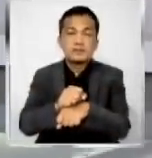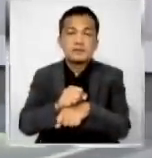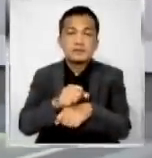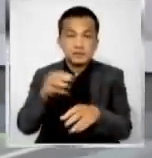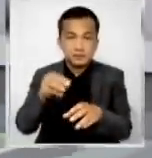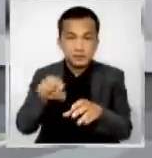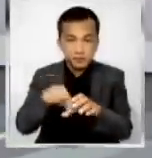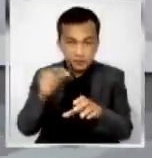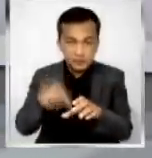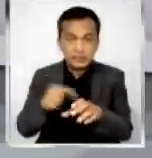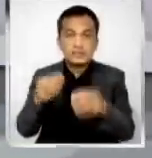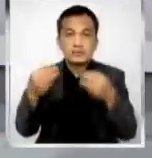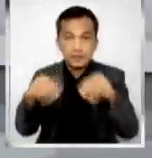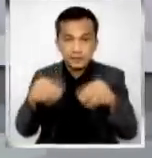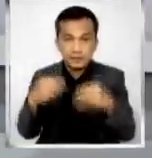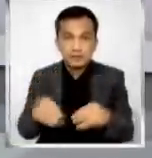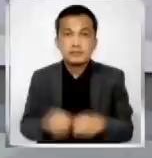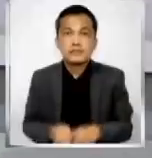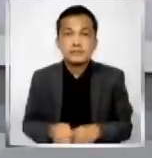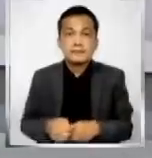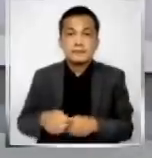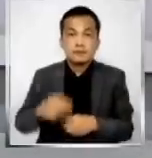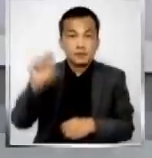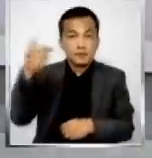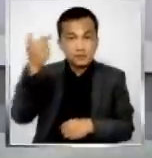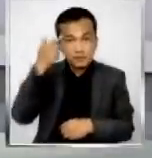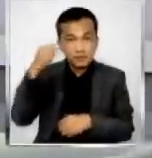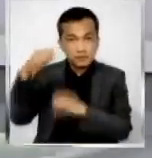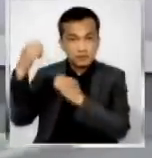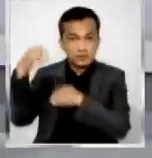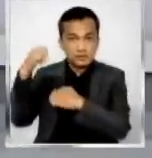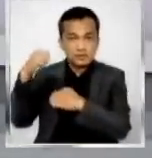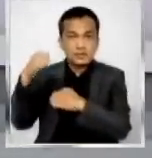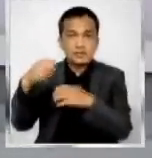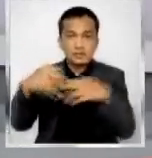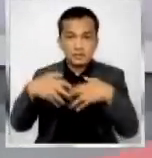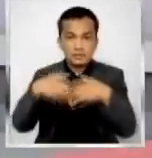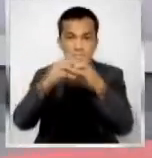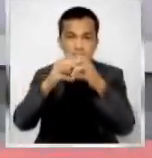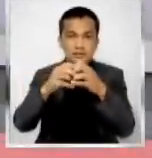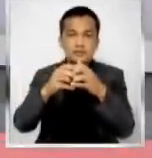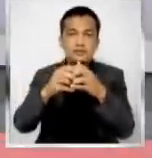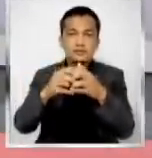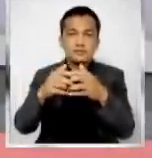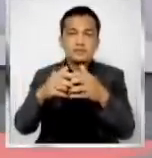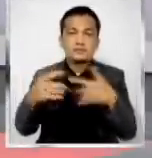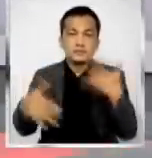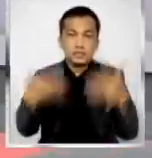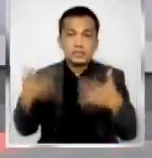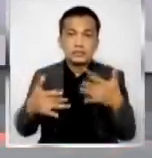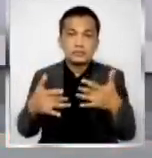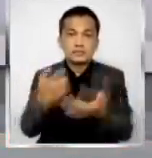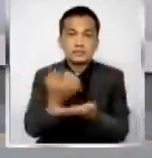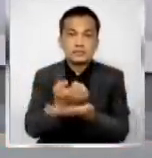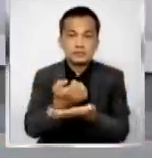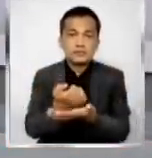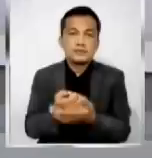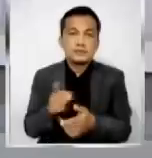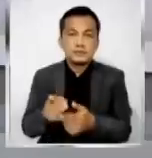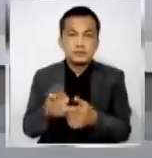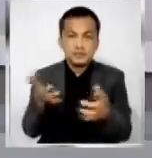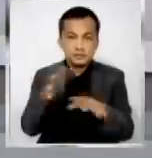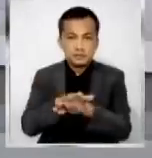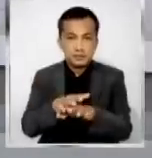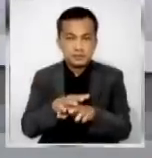Ang inaasahan ng gobyerno manumbalik na ang sigla ng ating ekonomiya. Narito ang sanib puwersang pagtutok ni